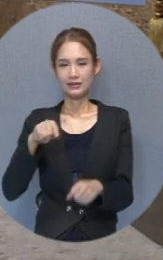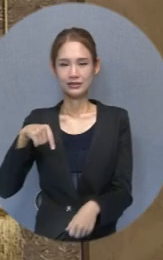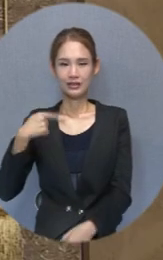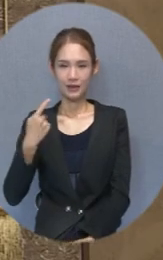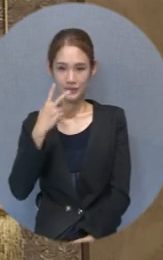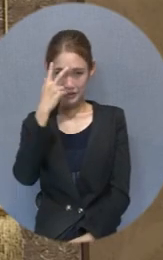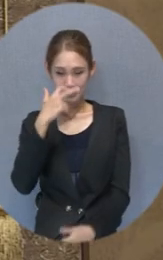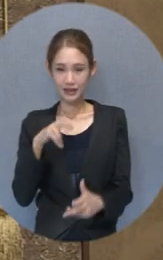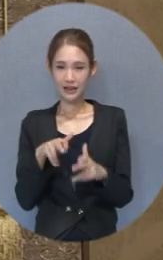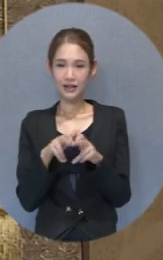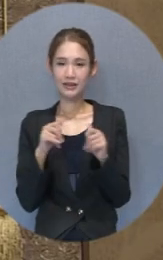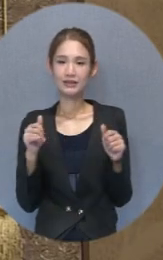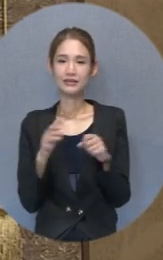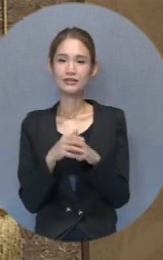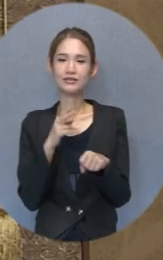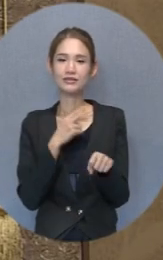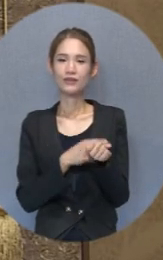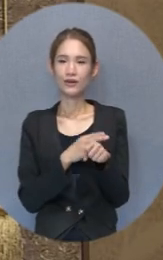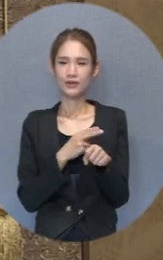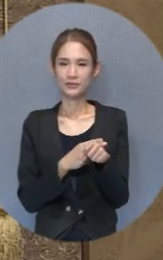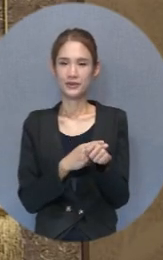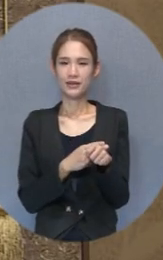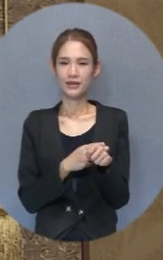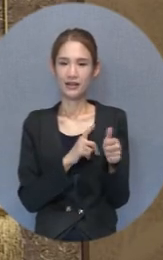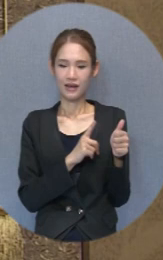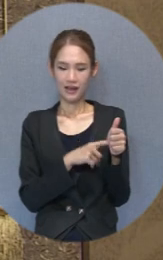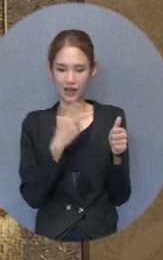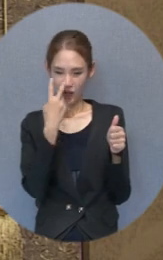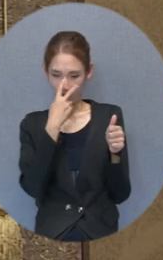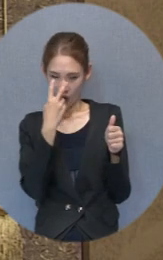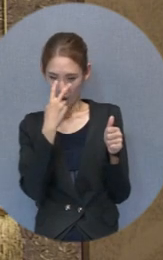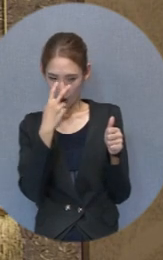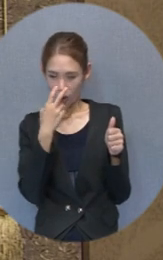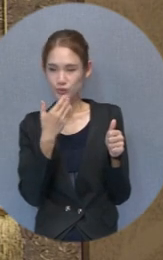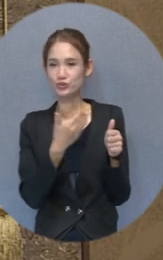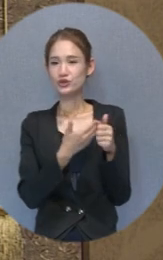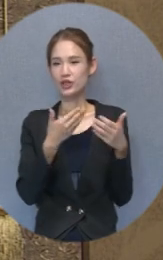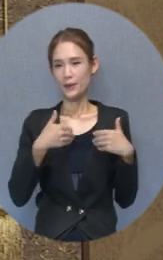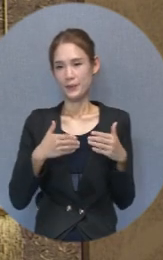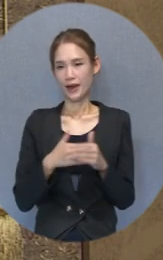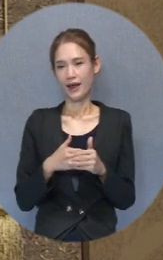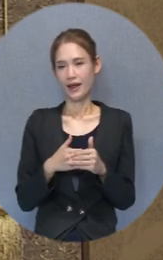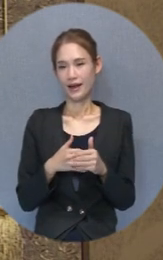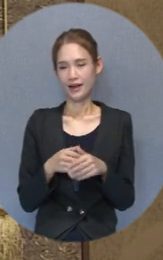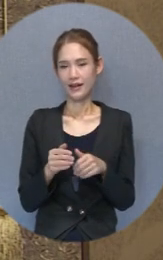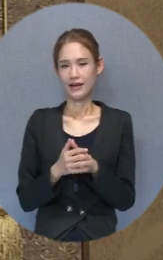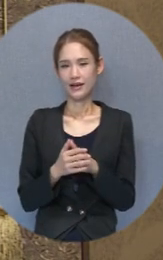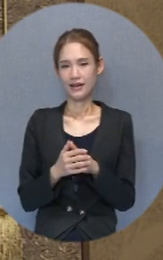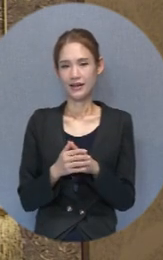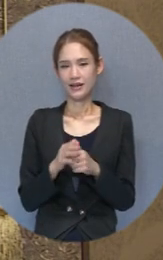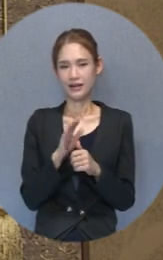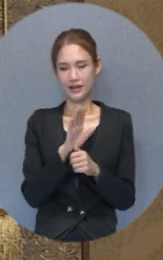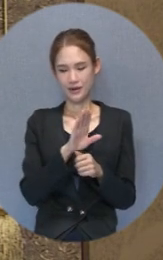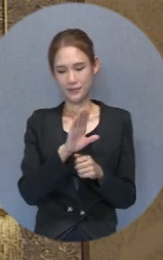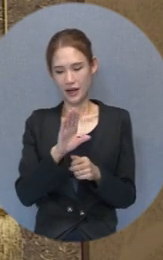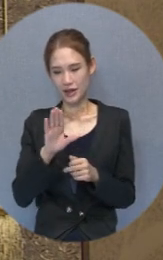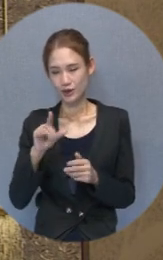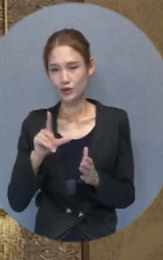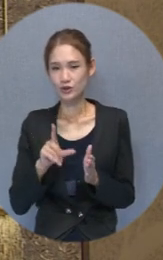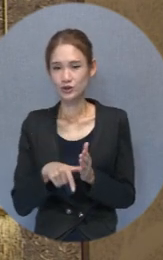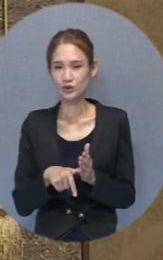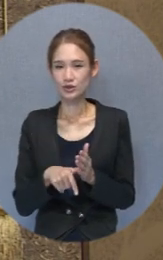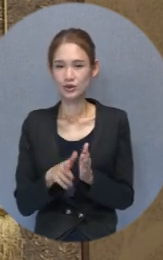이제 시각장애인 선생님한테 다시 검수를 받아요. 네. 이게 만졌을 때 교구제에서